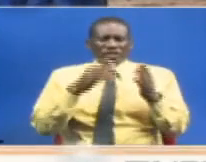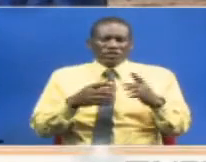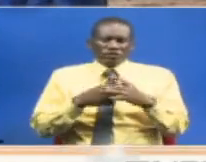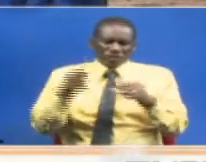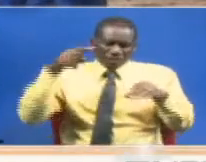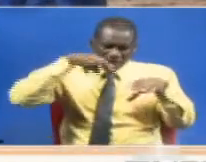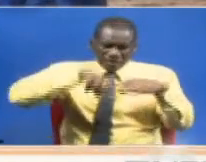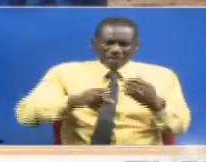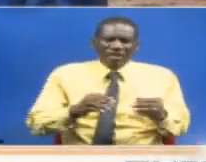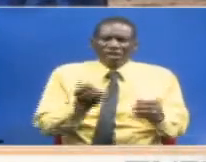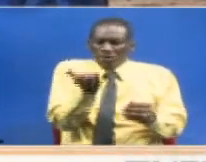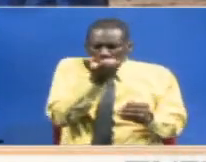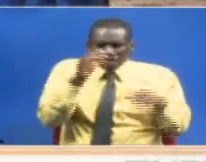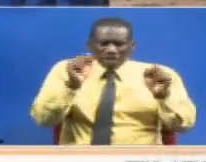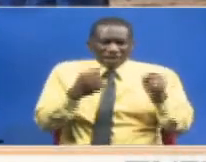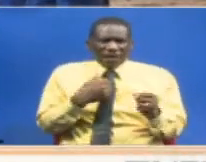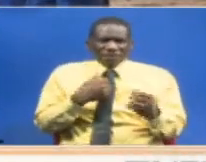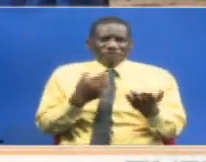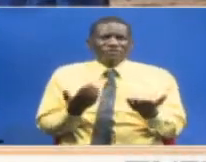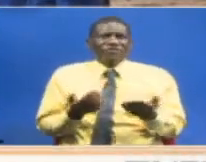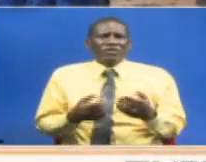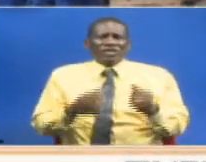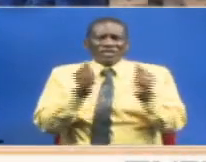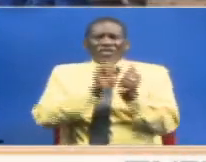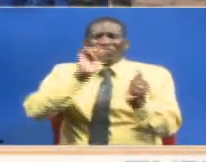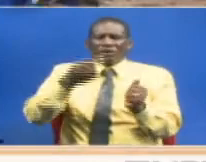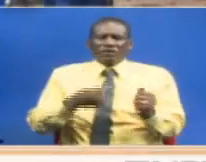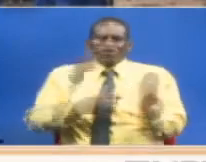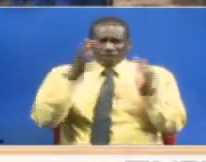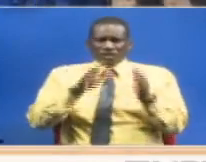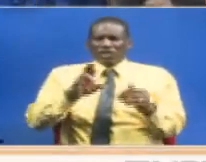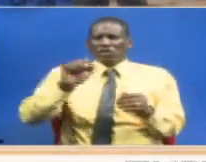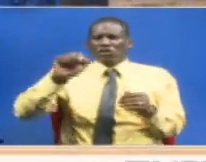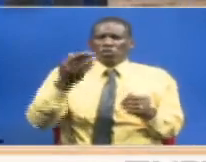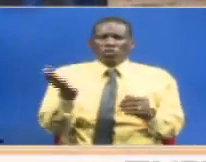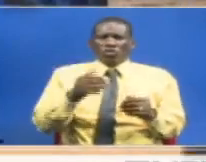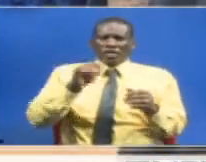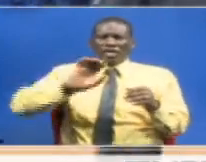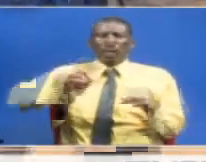huu unaweza kupokea wageni takriban 10,000. Ruth Sarmwe katika kaunti ya Kericho.